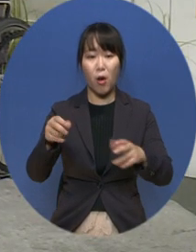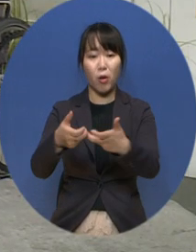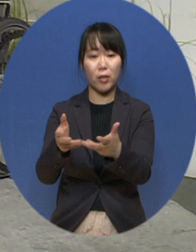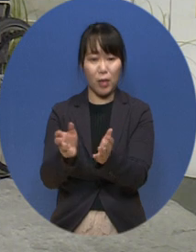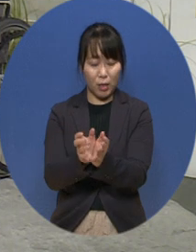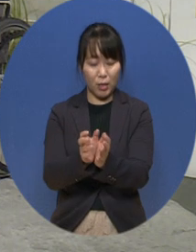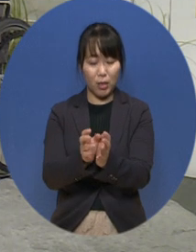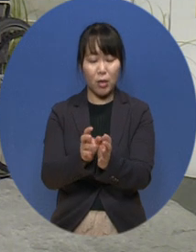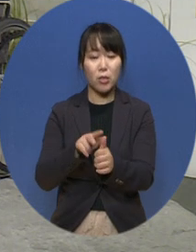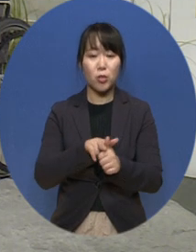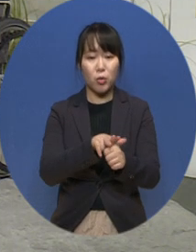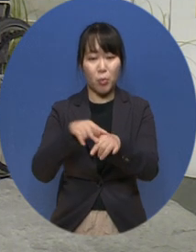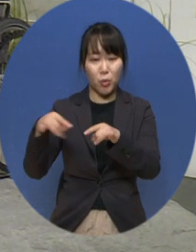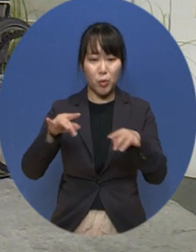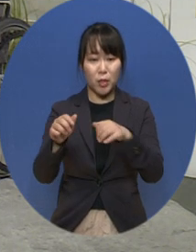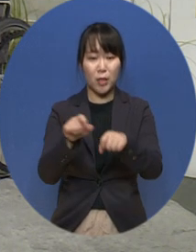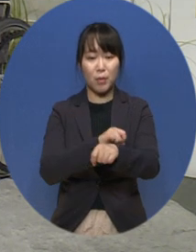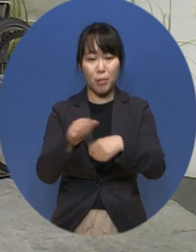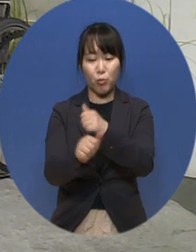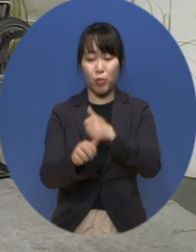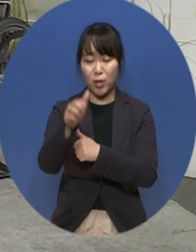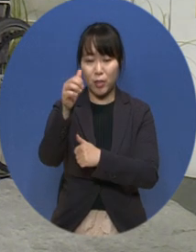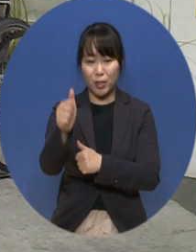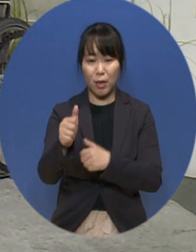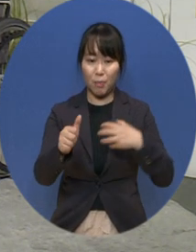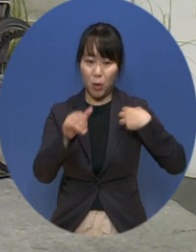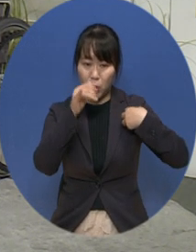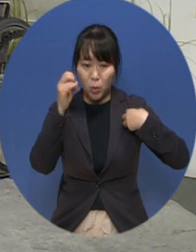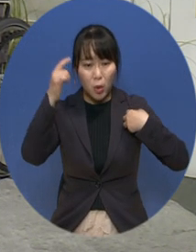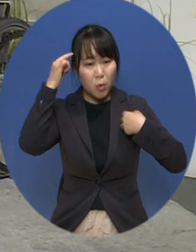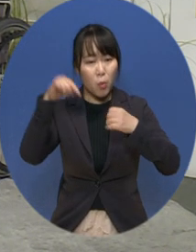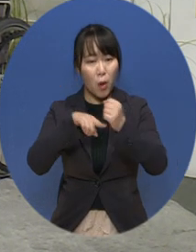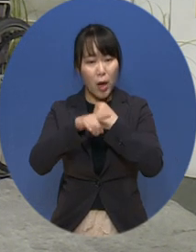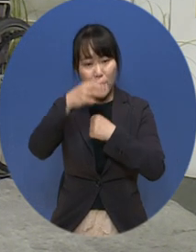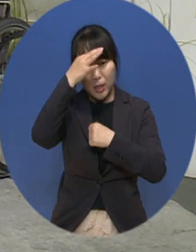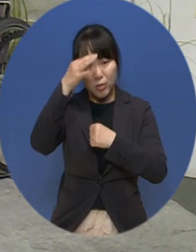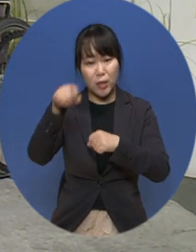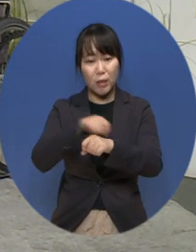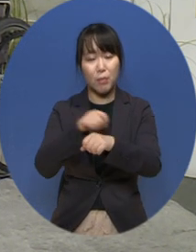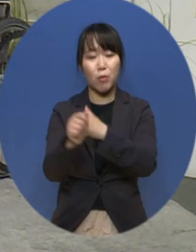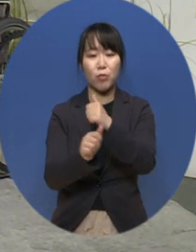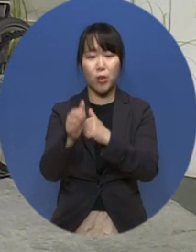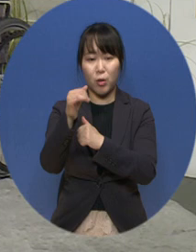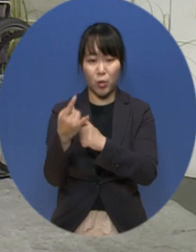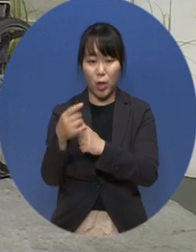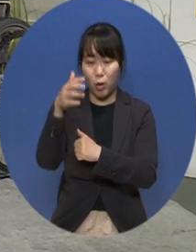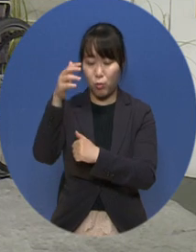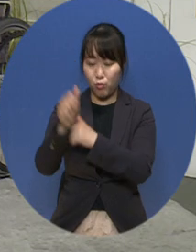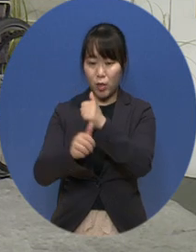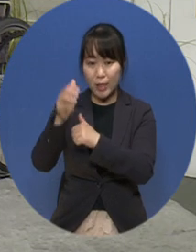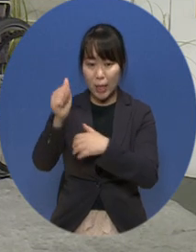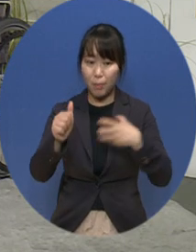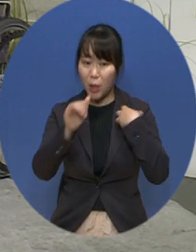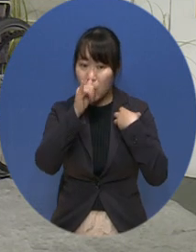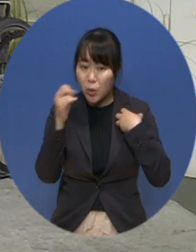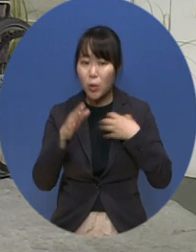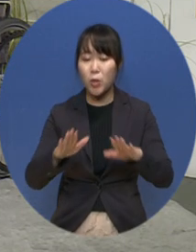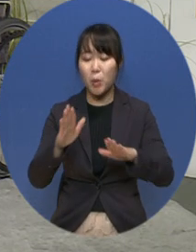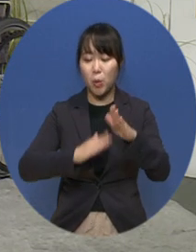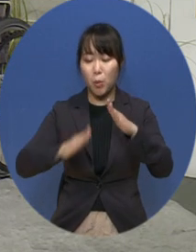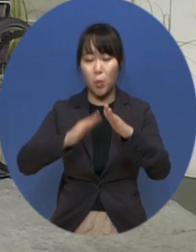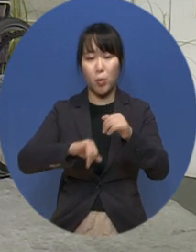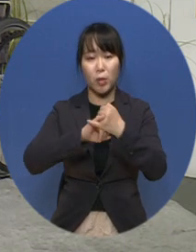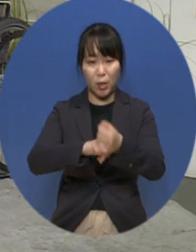예 정보통신 특별히 위원장 받고 계시고 또 과학기술 특별위원회 위원장을 맡고 계시고 2 또 요번에 공약으로